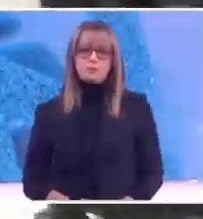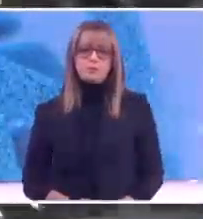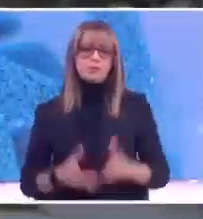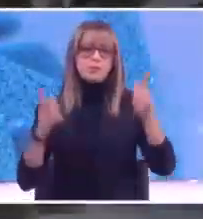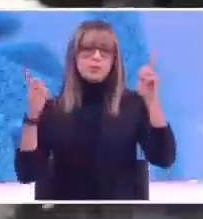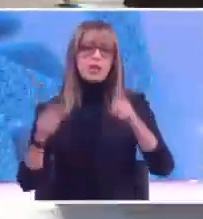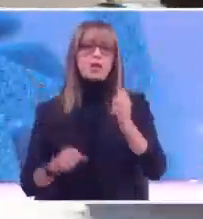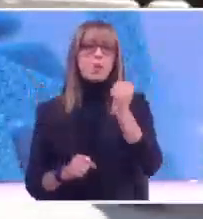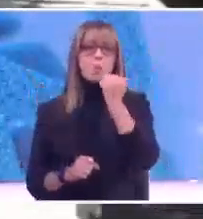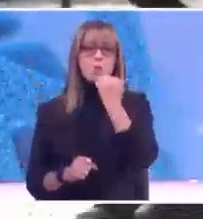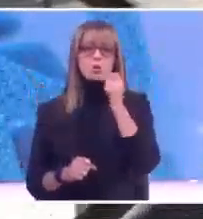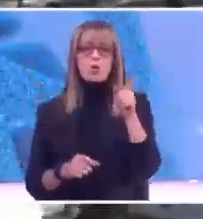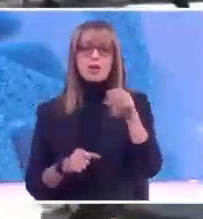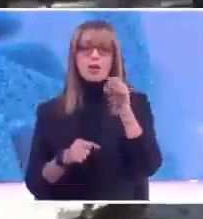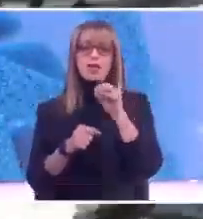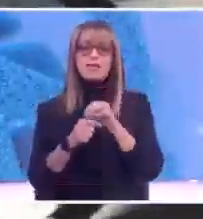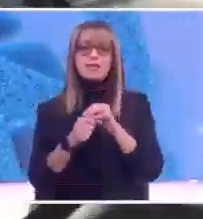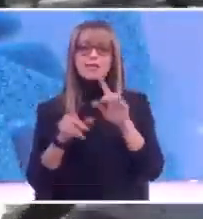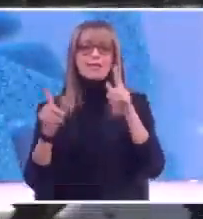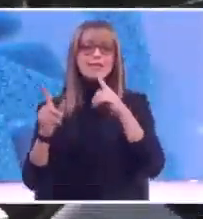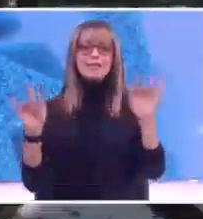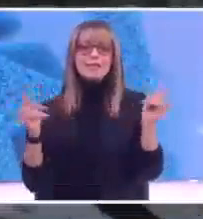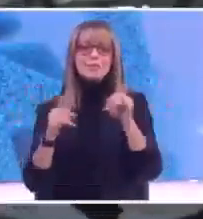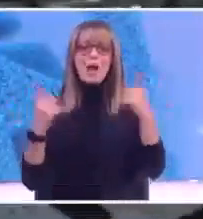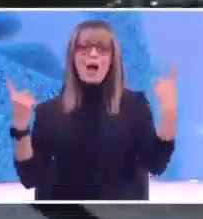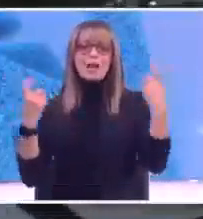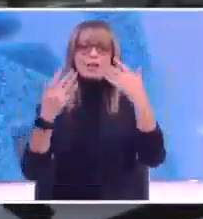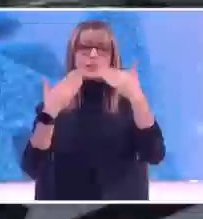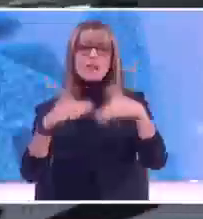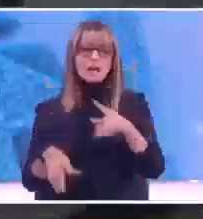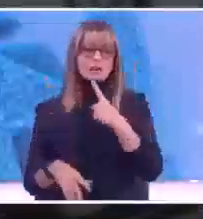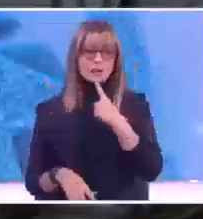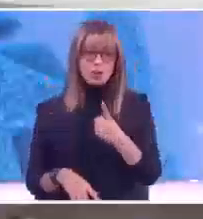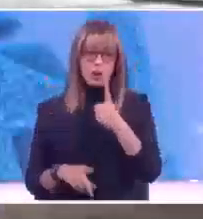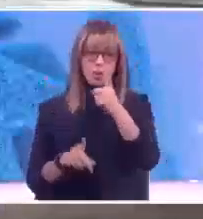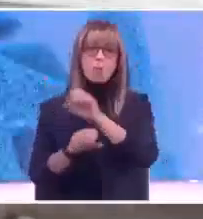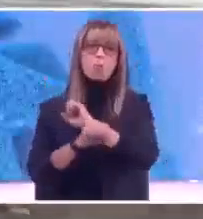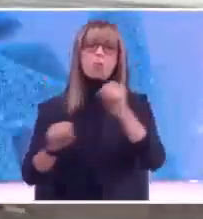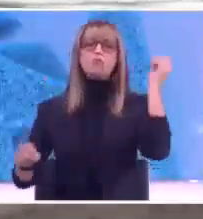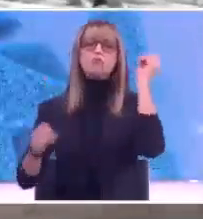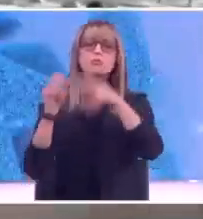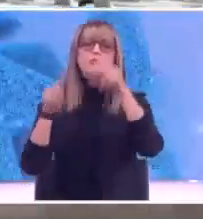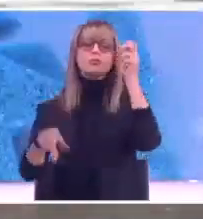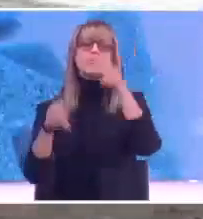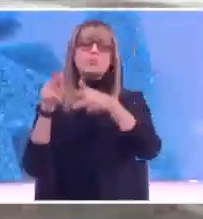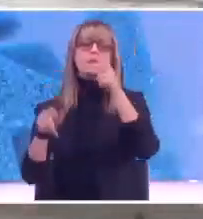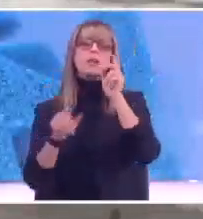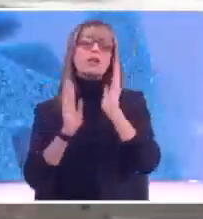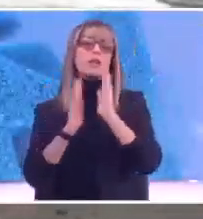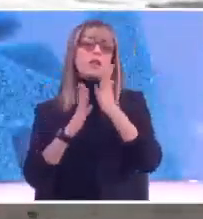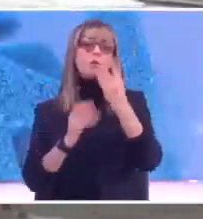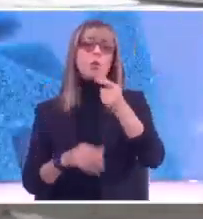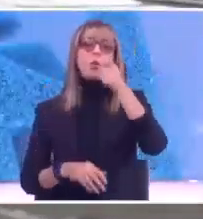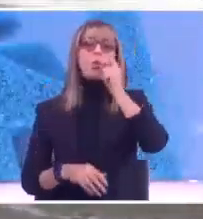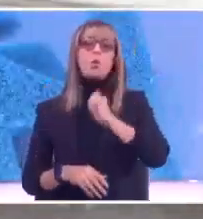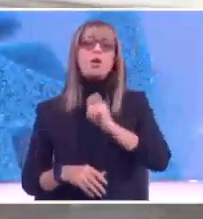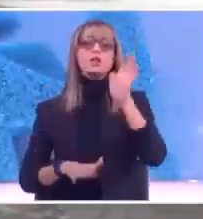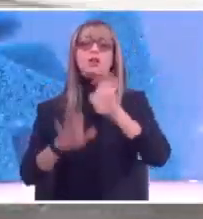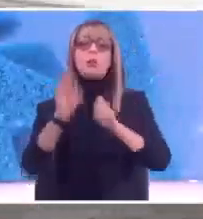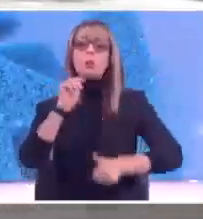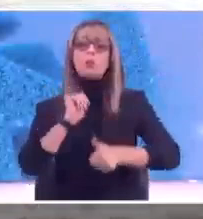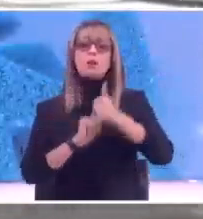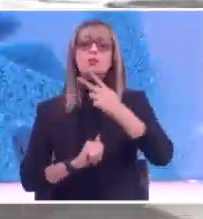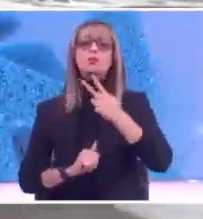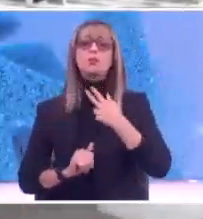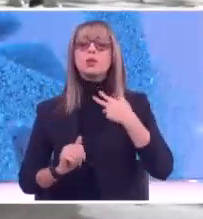Kent, Moskova'nın Ortodoks Noeli için ateşkes ilanına rağmen bombaların hedefi oldu. Ukrayna Savunma Bakanlığı,